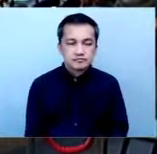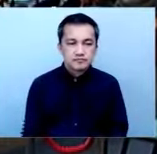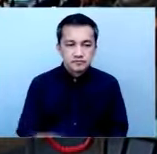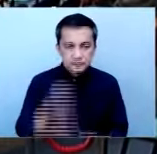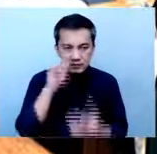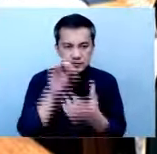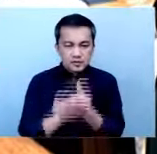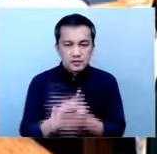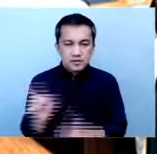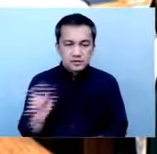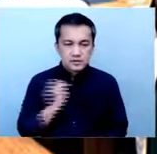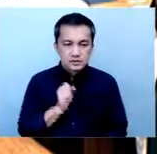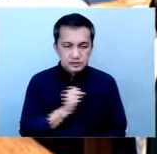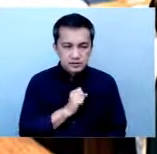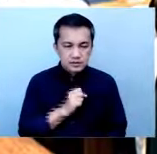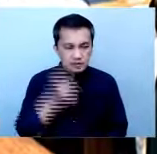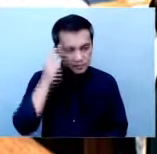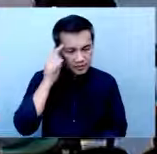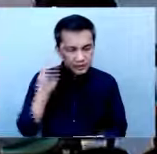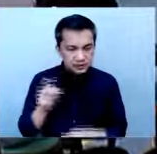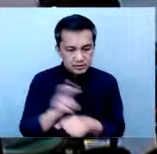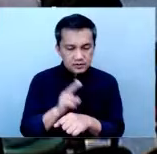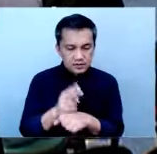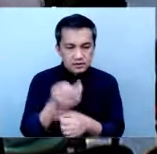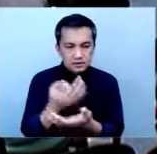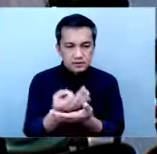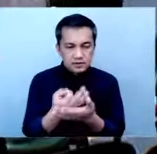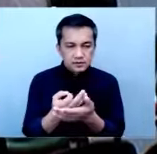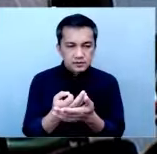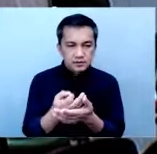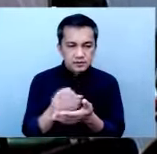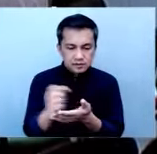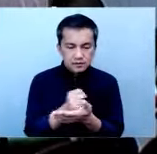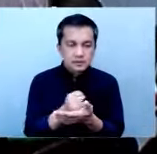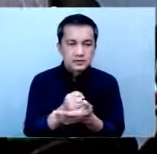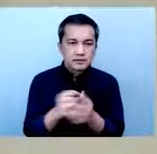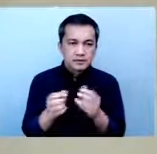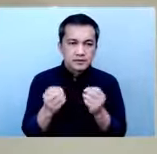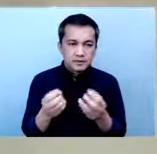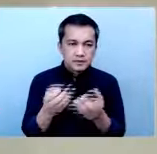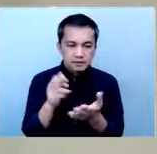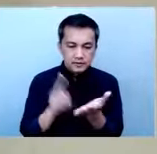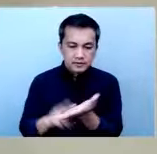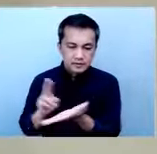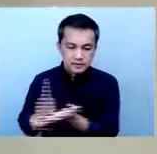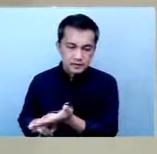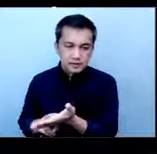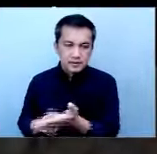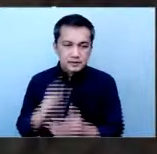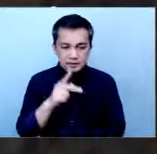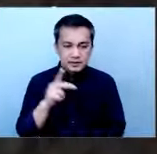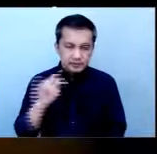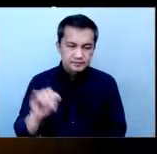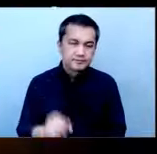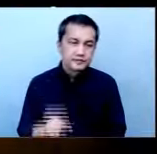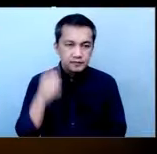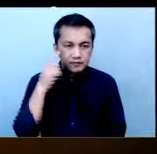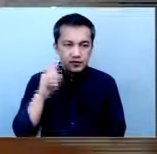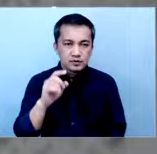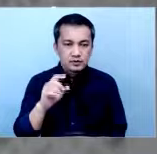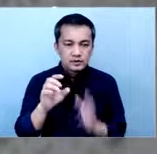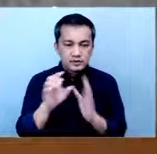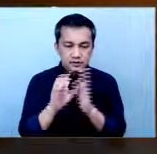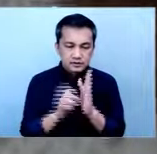Naniniwala ang senadora na balak gamitin ang pondong yan para makalikom ng mas maraming pirma sa People's Initiative para sa charter change